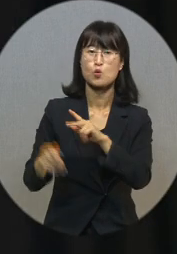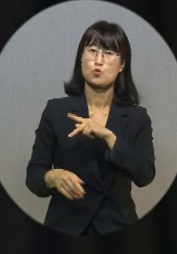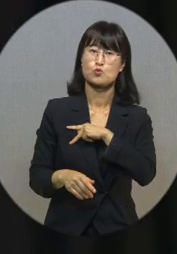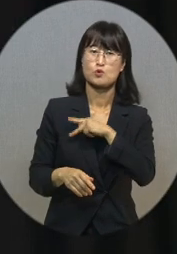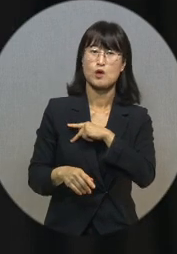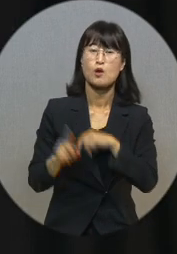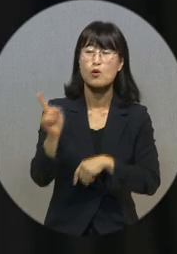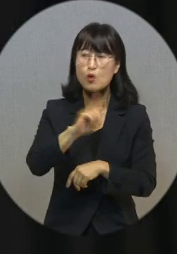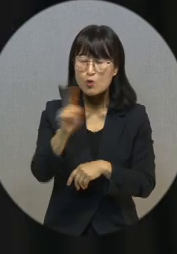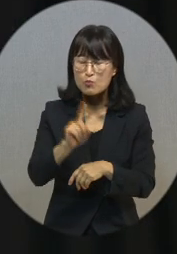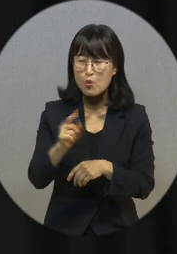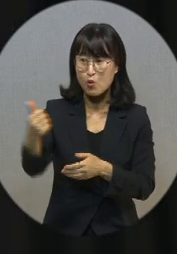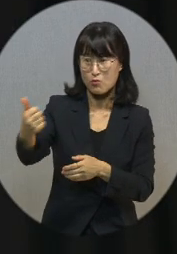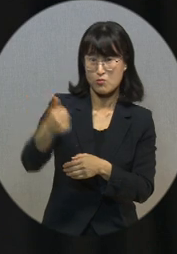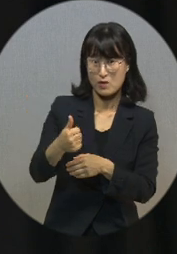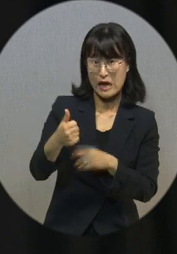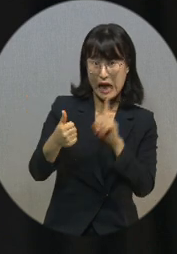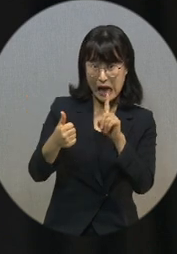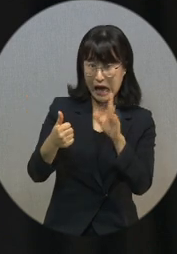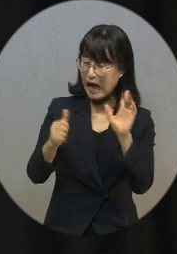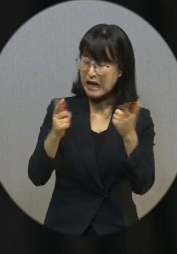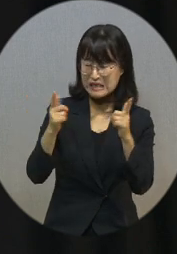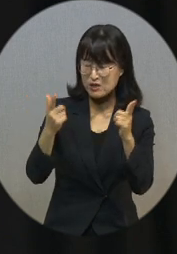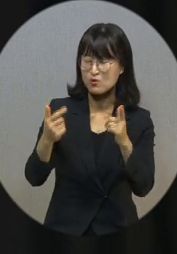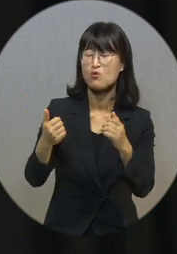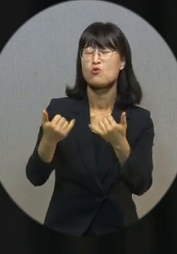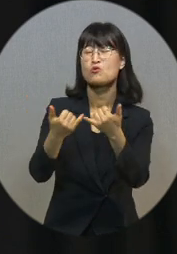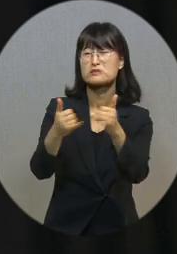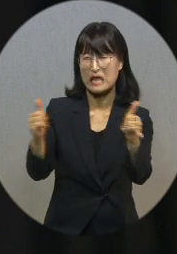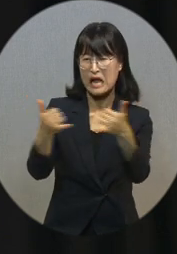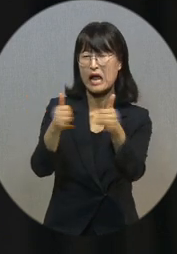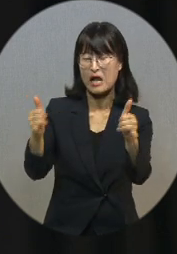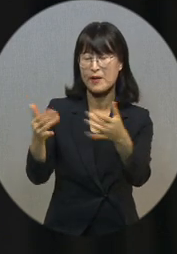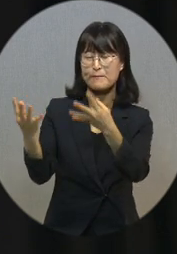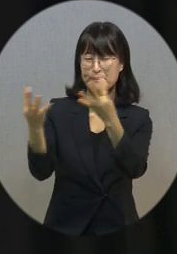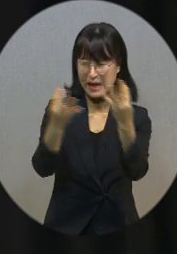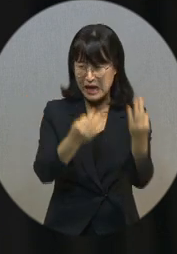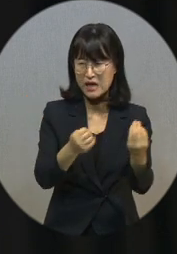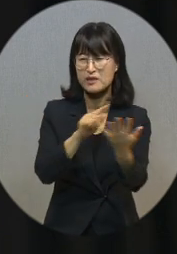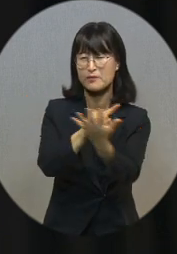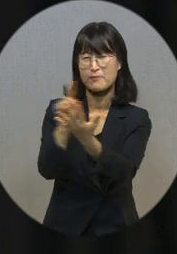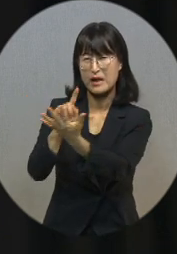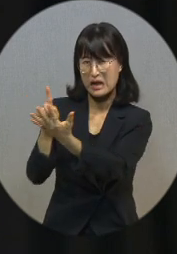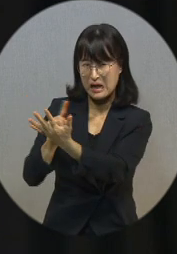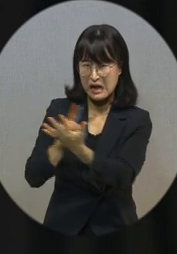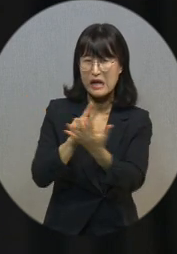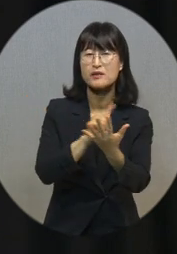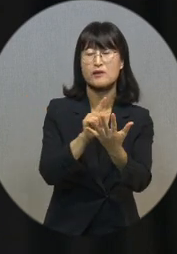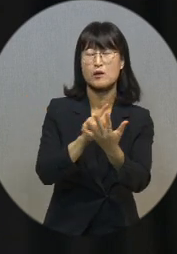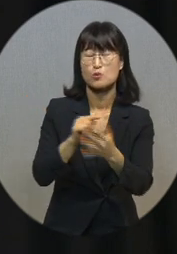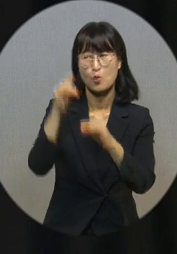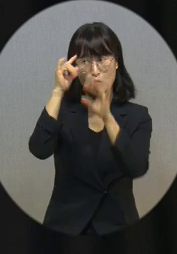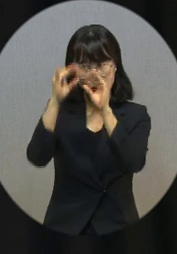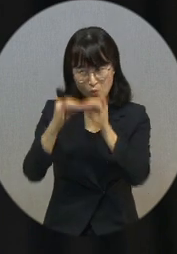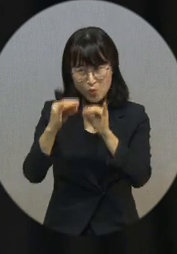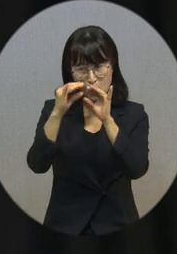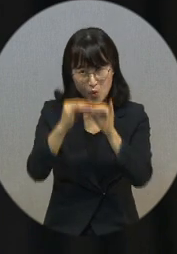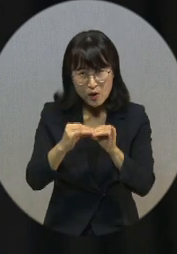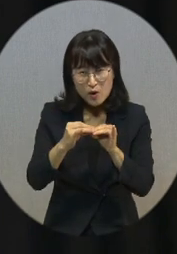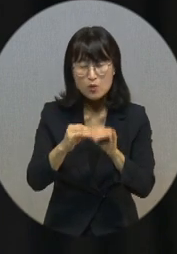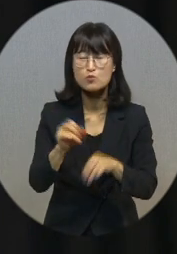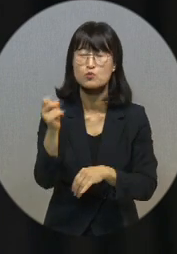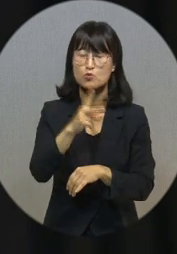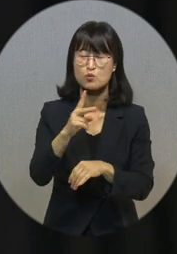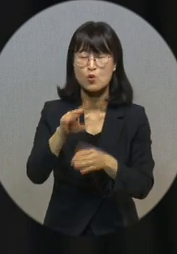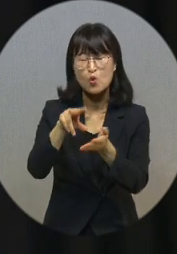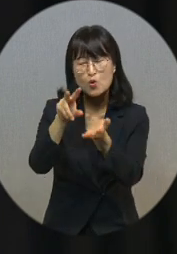더 많은 분들의 목소리를 경청하고 네. 또 공감하고 또 비슷한 부분은 또 현실에서 어떤 부분이 문제가